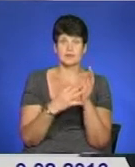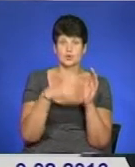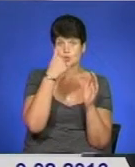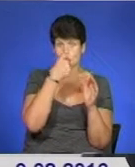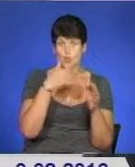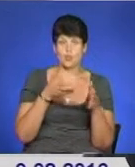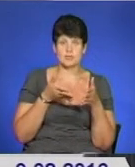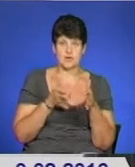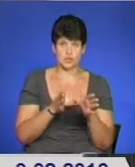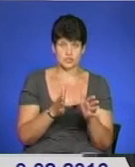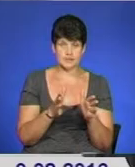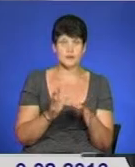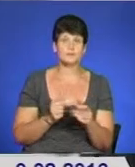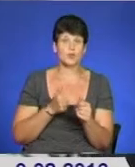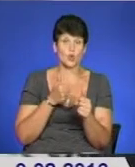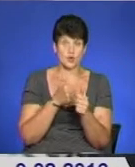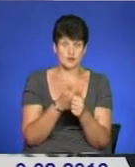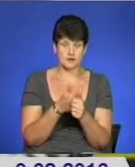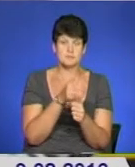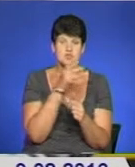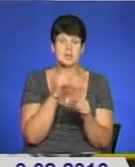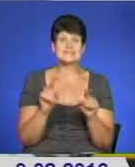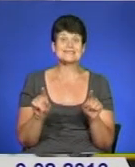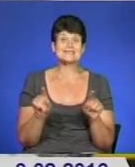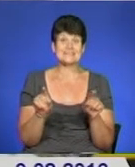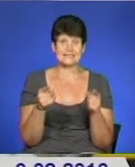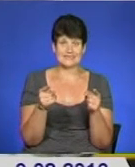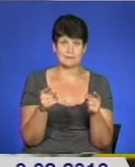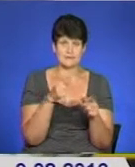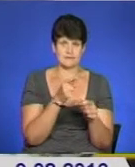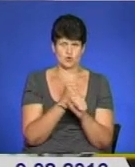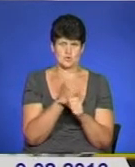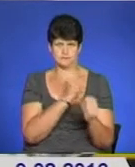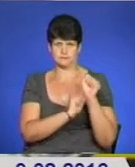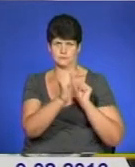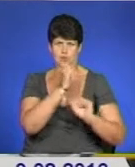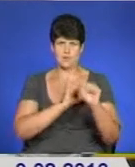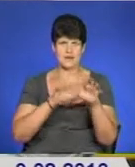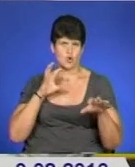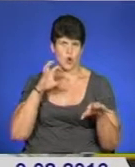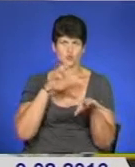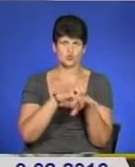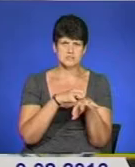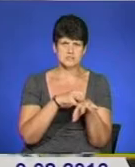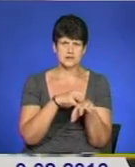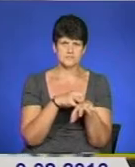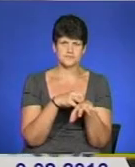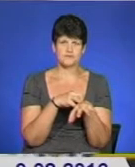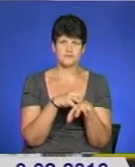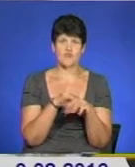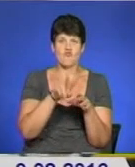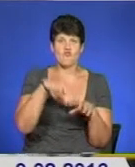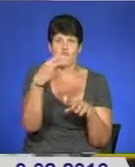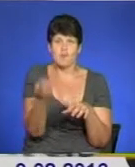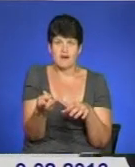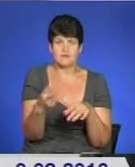народження. Догнали його. Під час затримання він чинив активний опір, також кусав працівника, впав на землю, почав